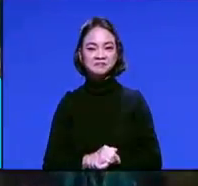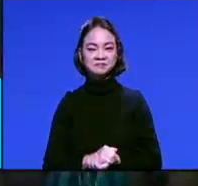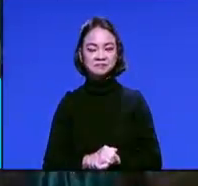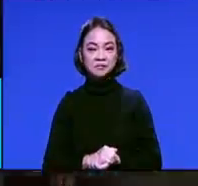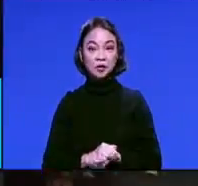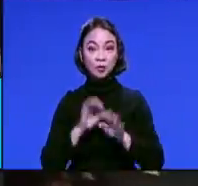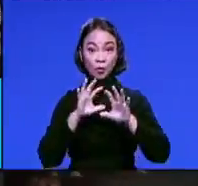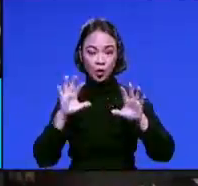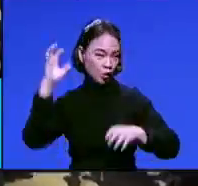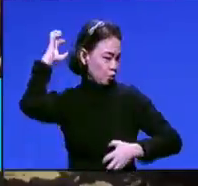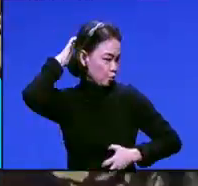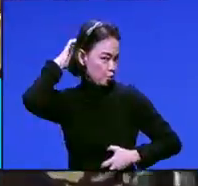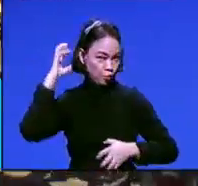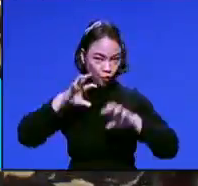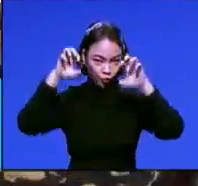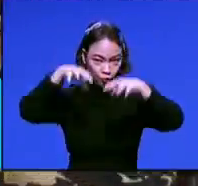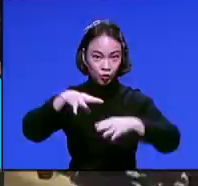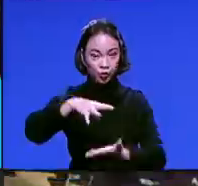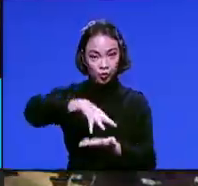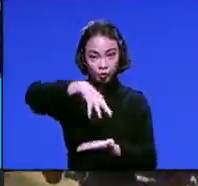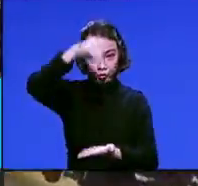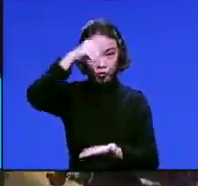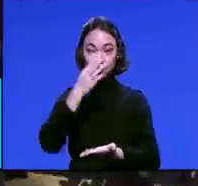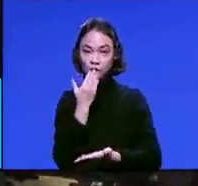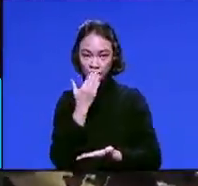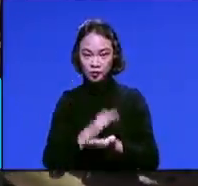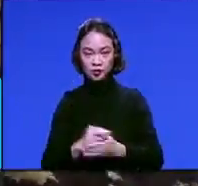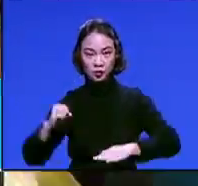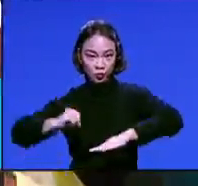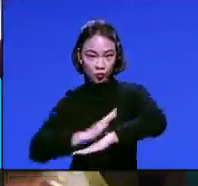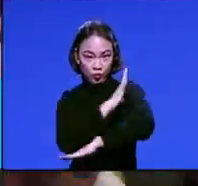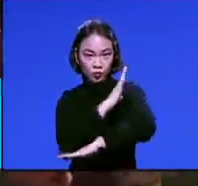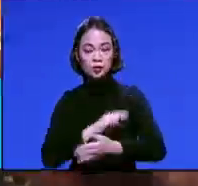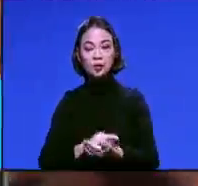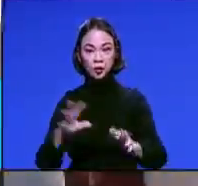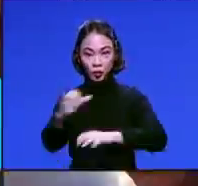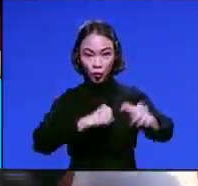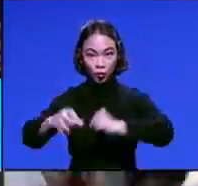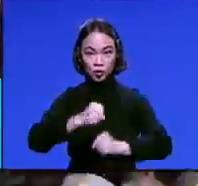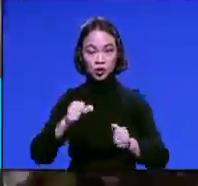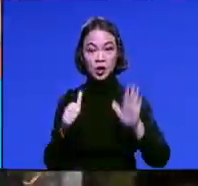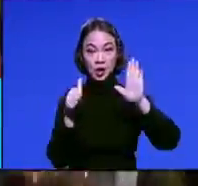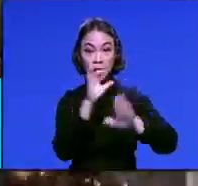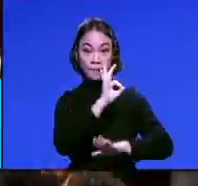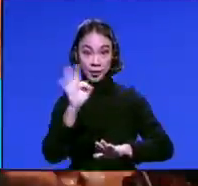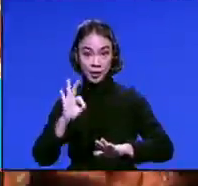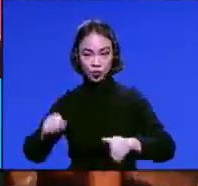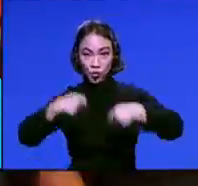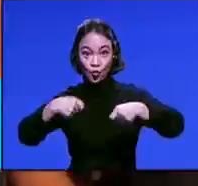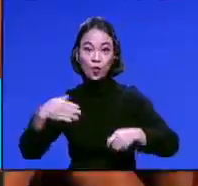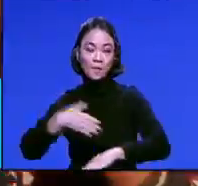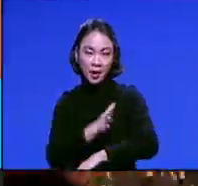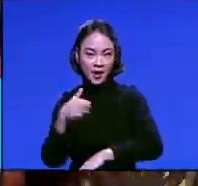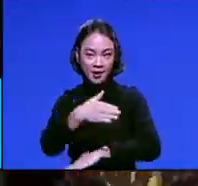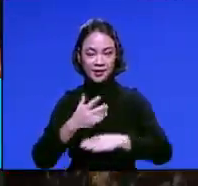Ribuan perempuan merangsek mendekati 7 tumpeng di tengah alun-alun Kabupaten Tuban, memperebutkan 6.000 kantong olahan ikan laut yang